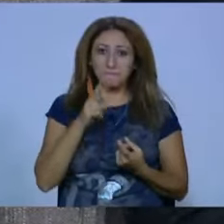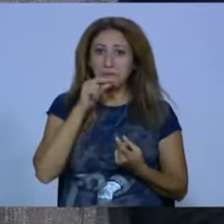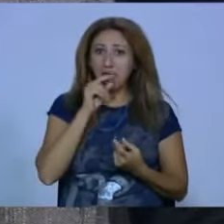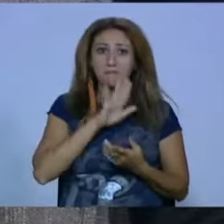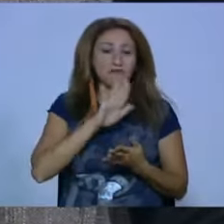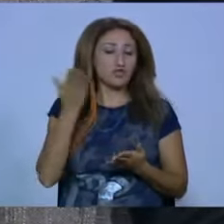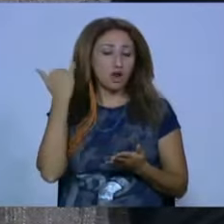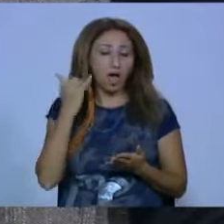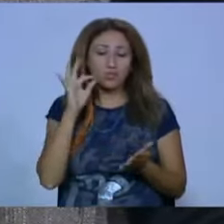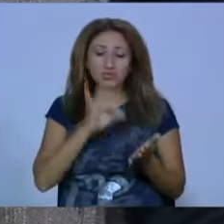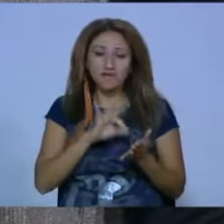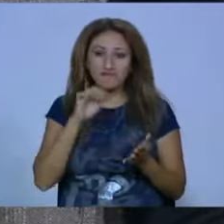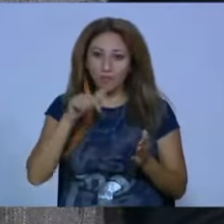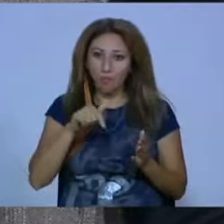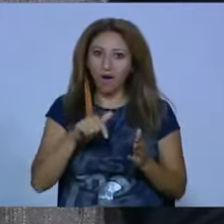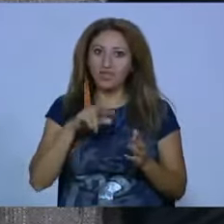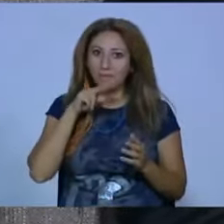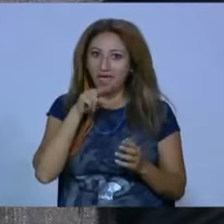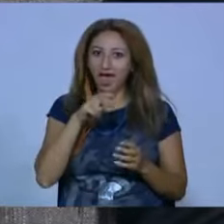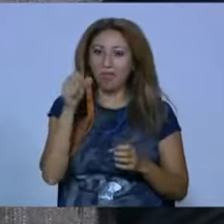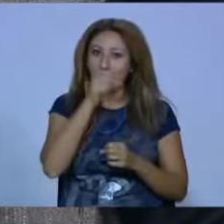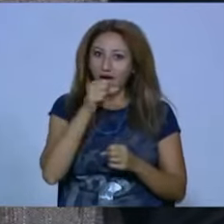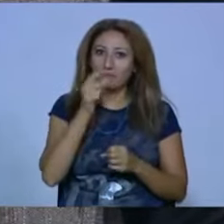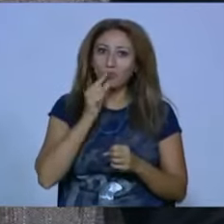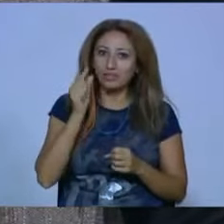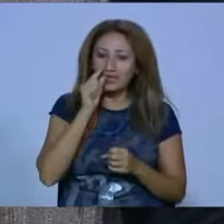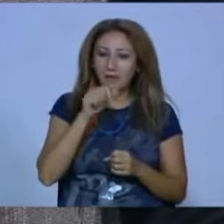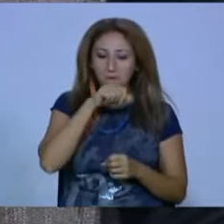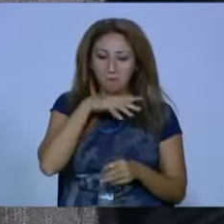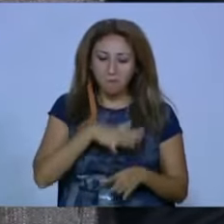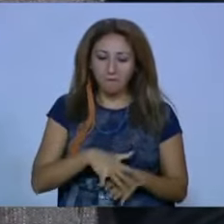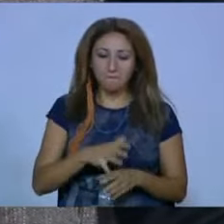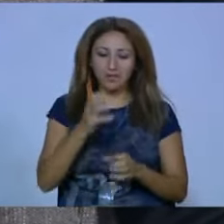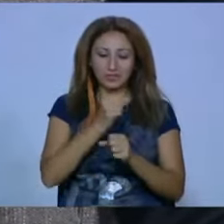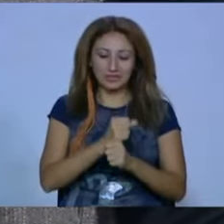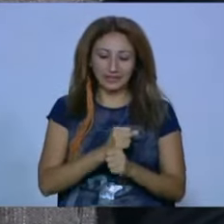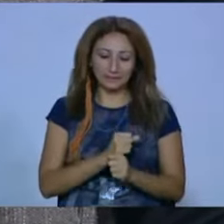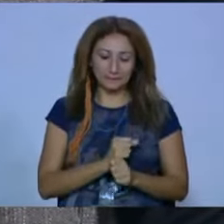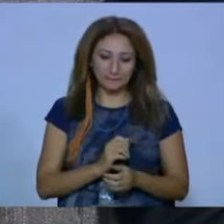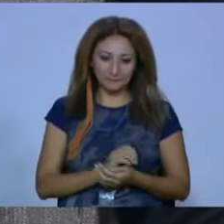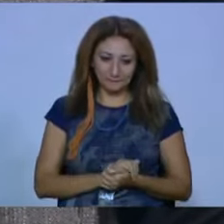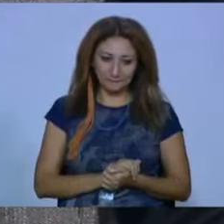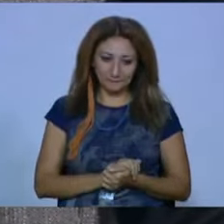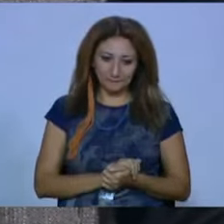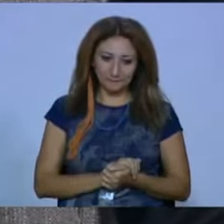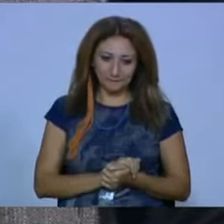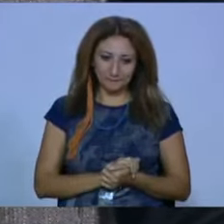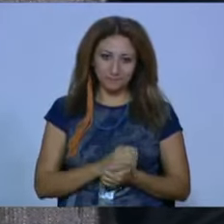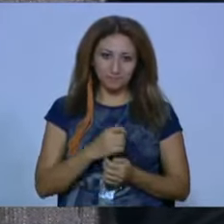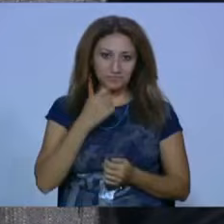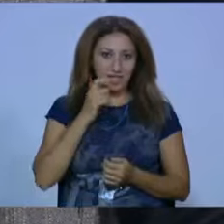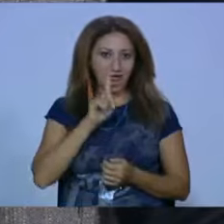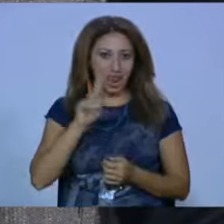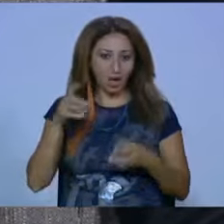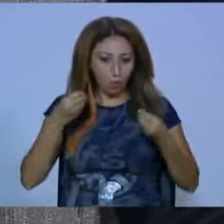عن الكلام أساسا قدرت أنها تنشد في حب الرسول عليه الصلاة والسلام نموذج رائع بيقول لا يأس مع الحياة